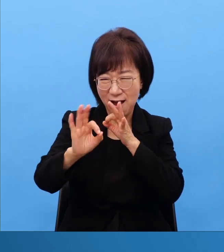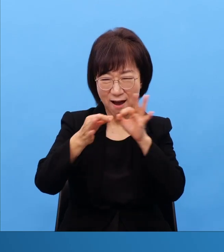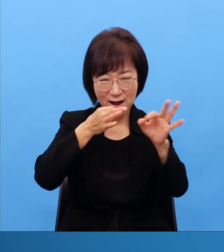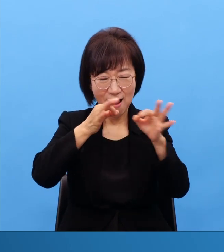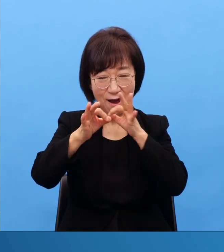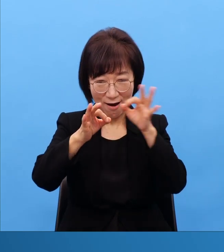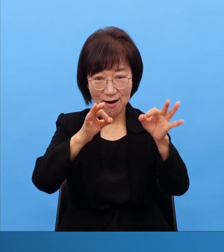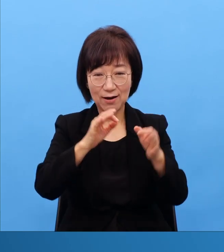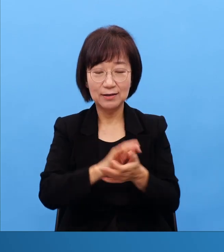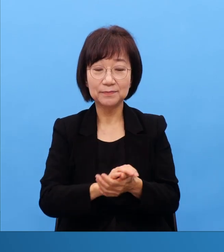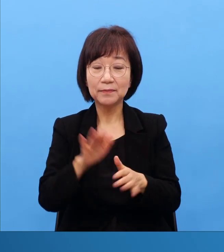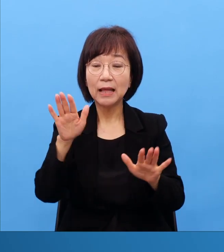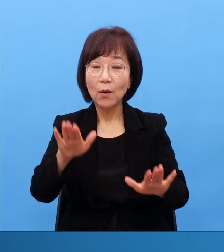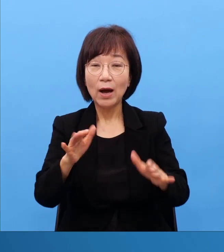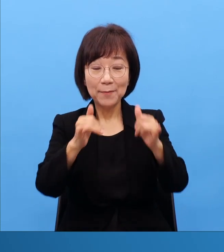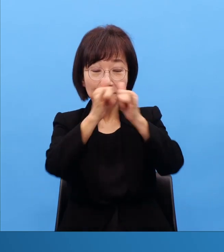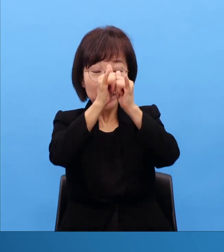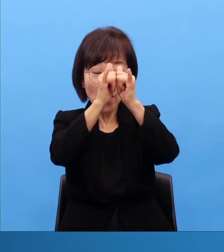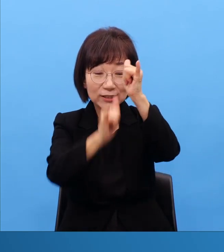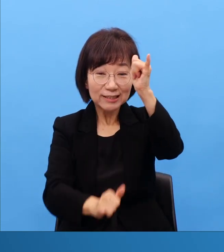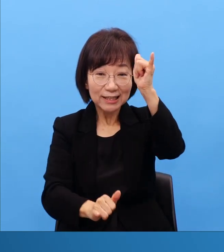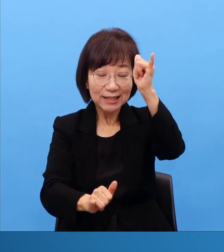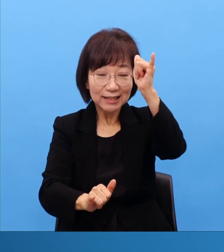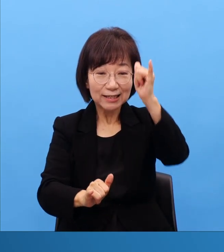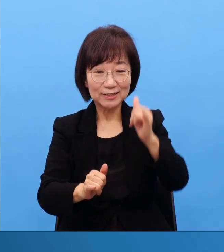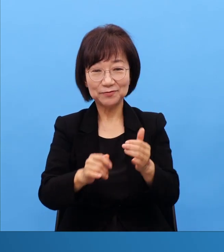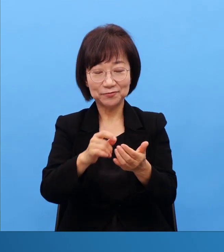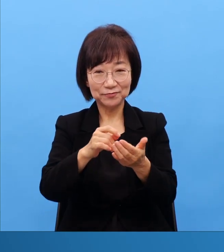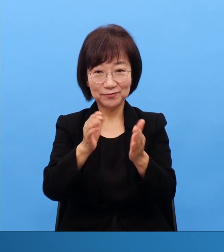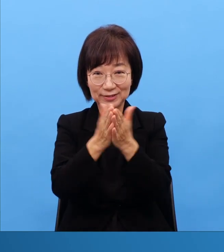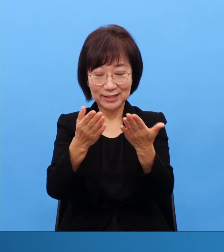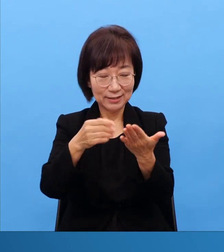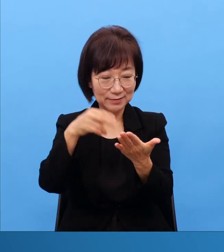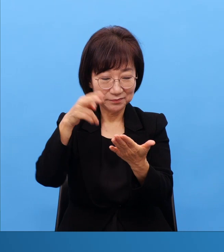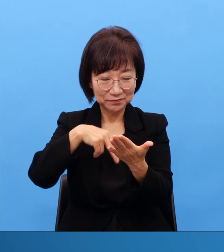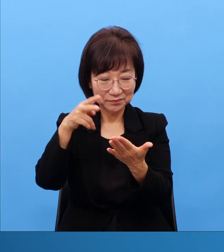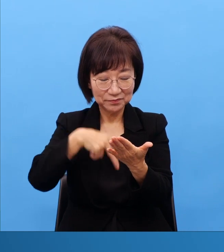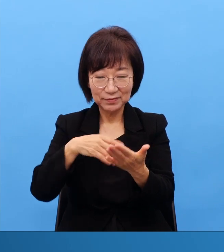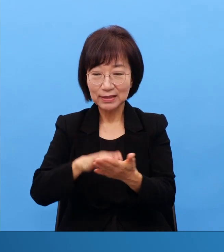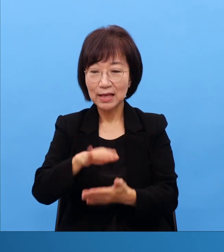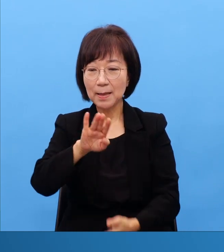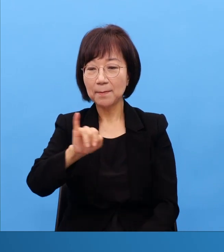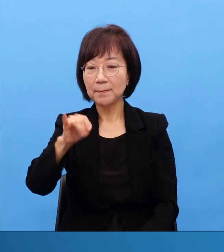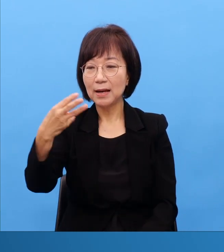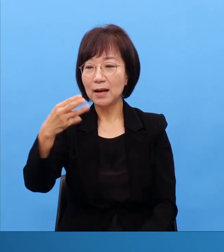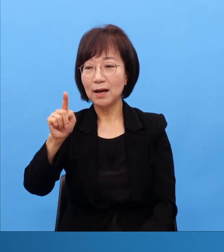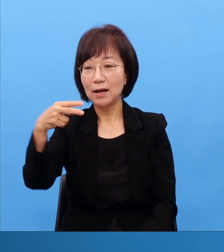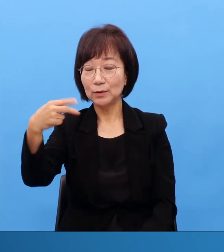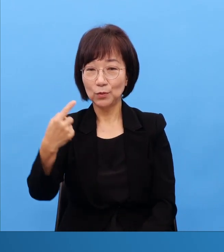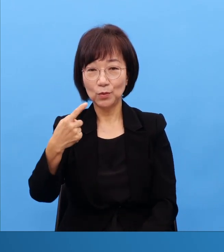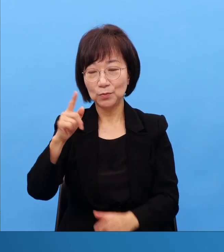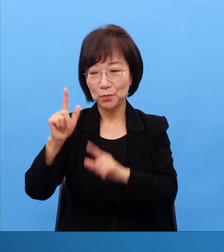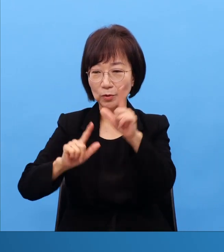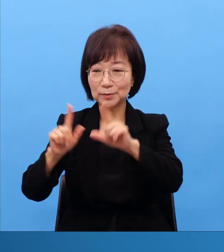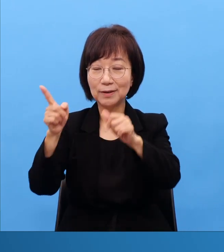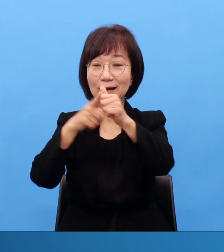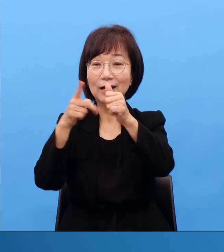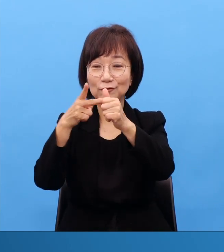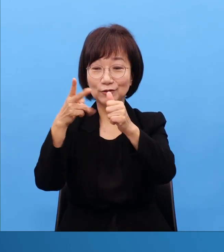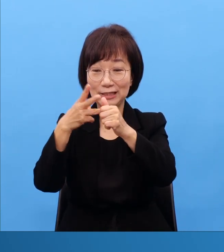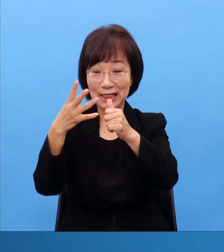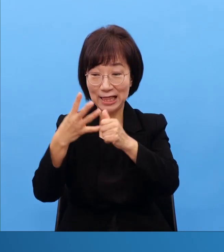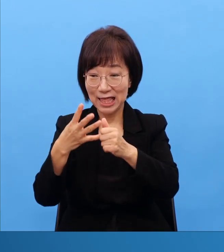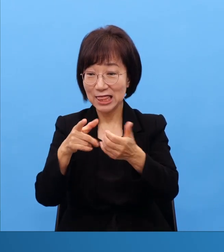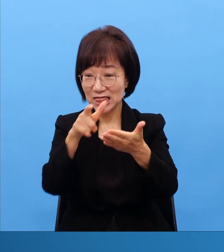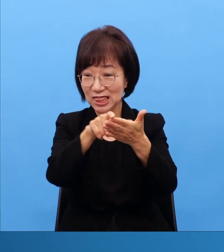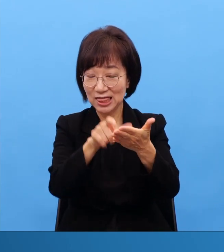기록에 보면 네 번 있었어요. If you look in the records, this happened four times before Pilate. 총독으로 부임해